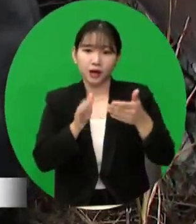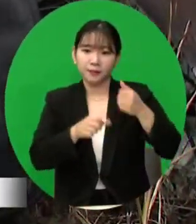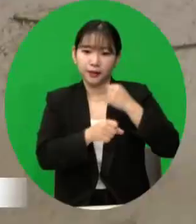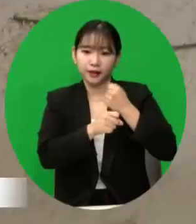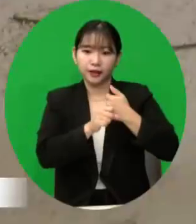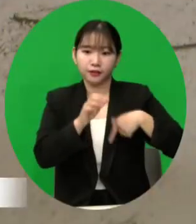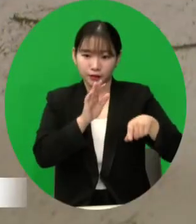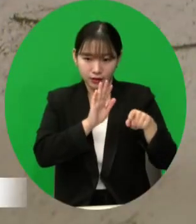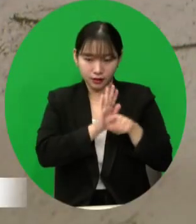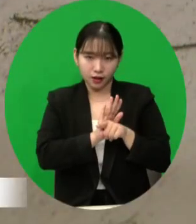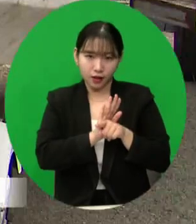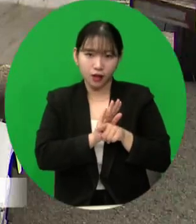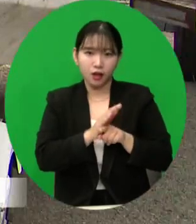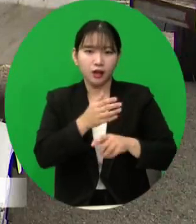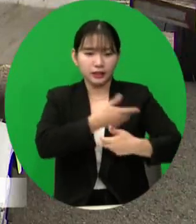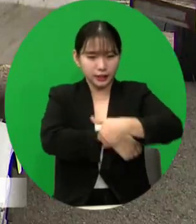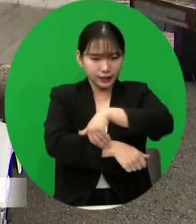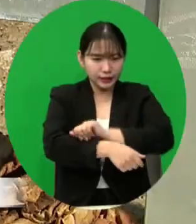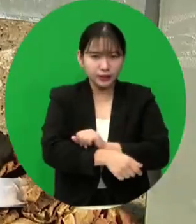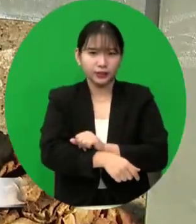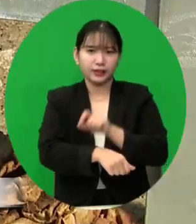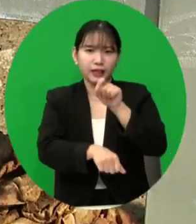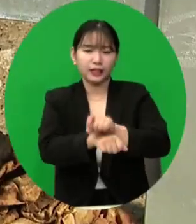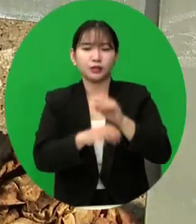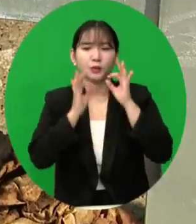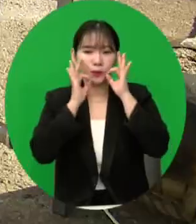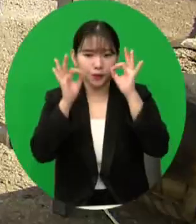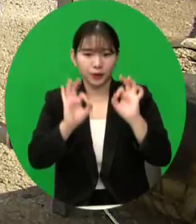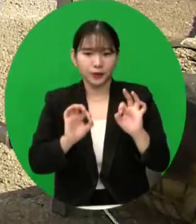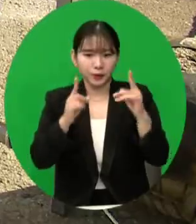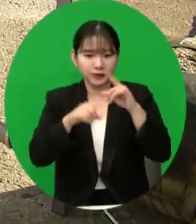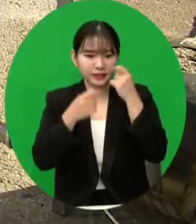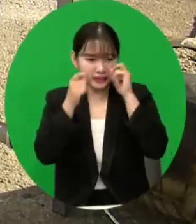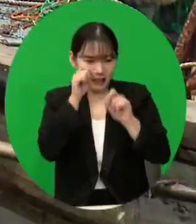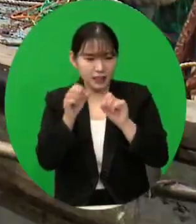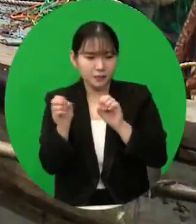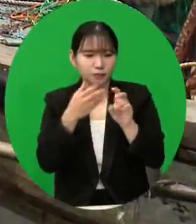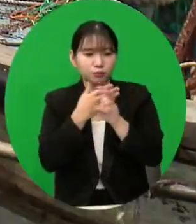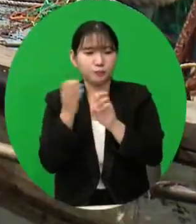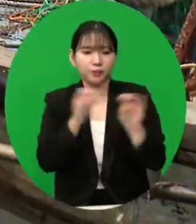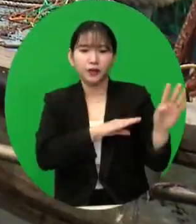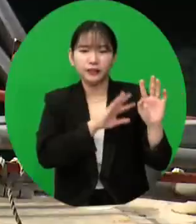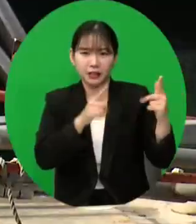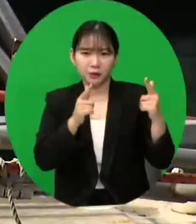위해선 관계기관들의 적극적인 노력과 함께 쓰레기를 무단 투기하지 않고